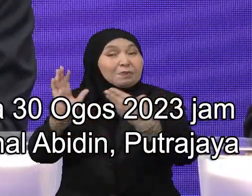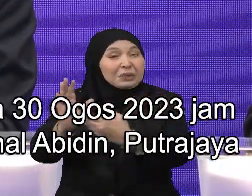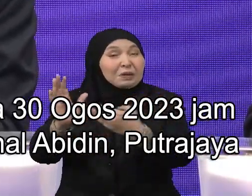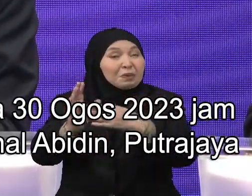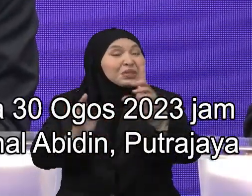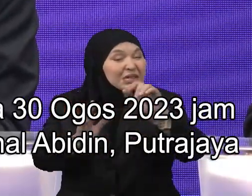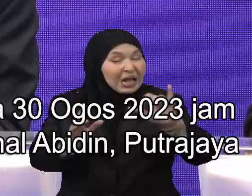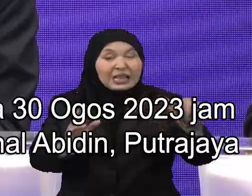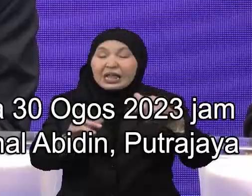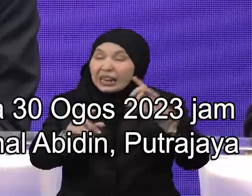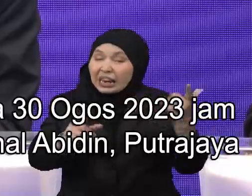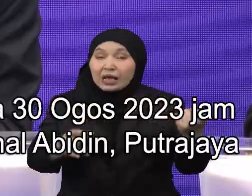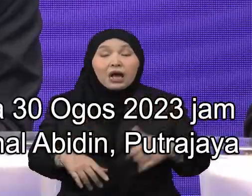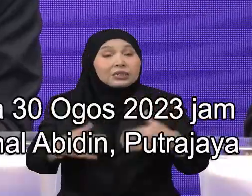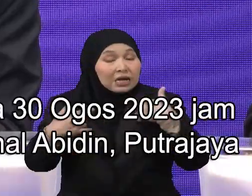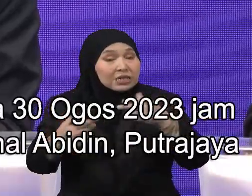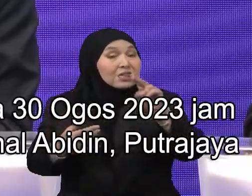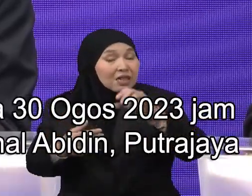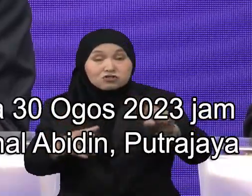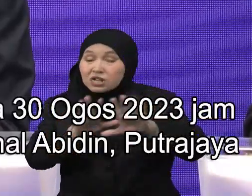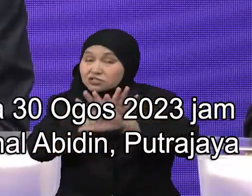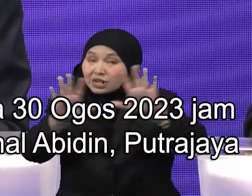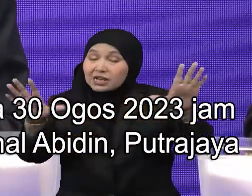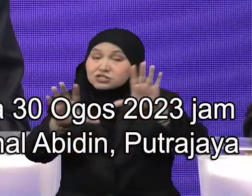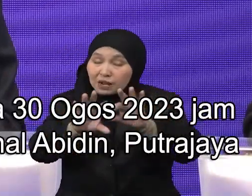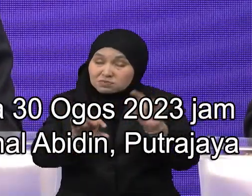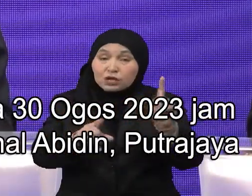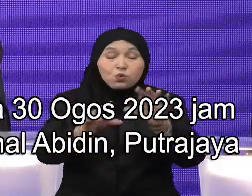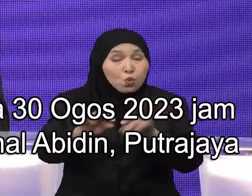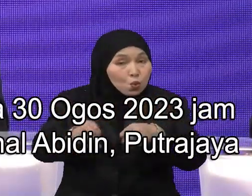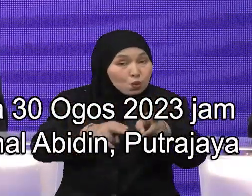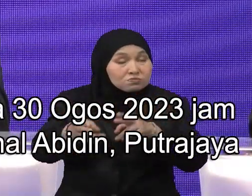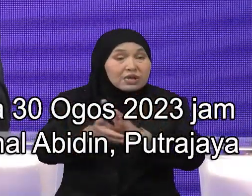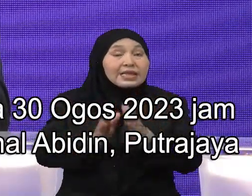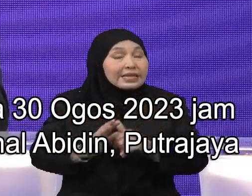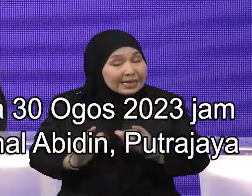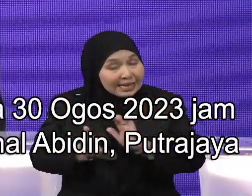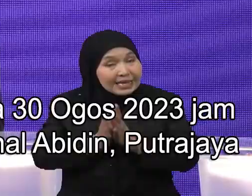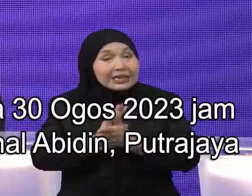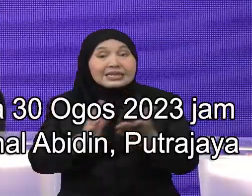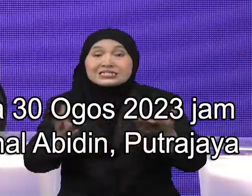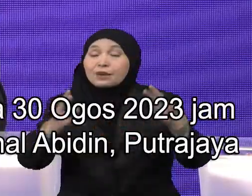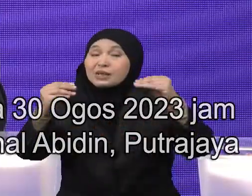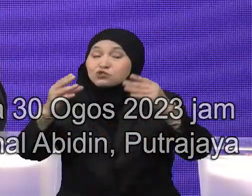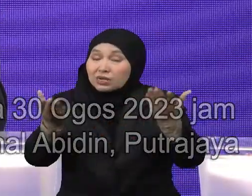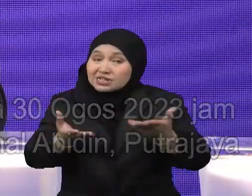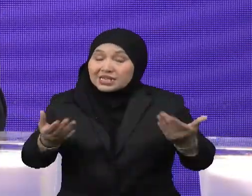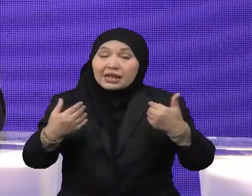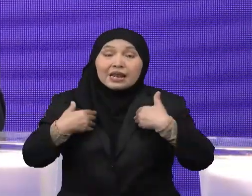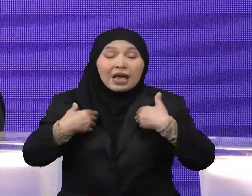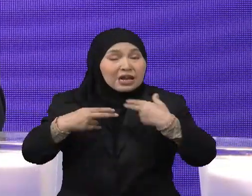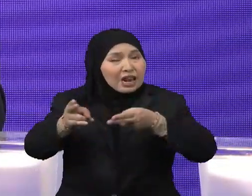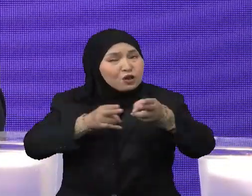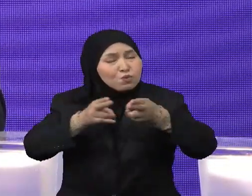yang Shahih dan sore yang jelas dalam satu-satu urusan Jadi pendek kata musyawarah di sini adalah dalam